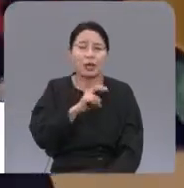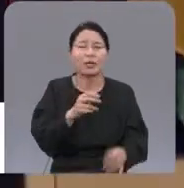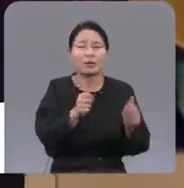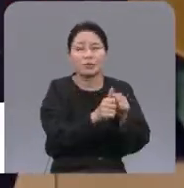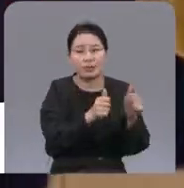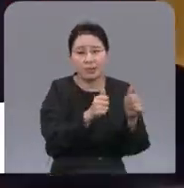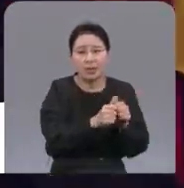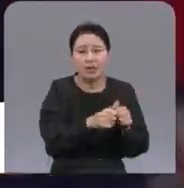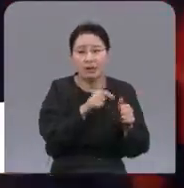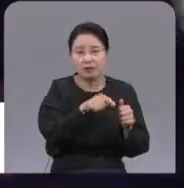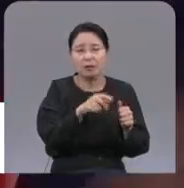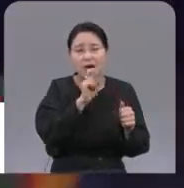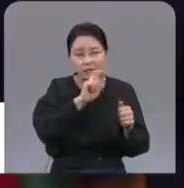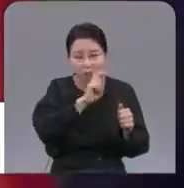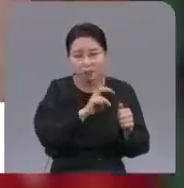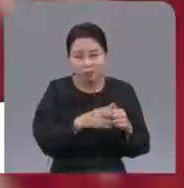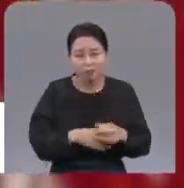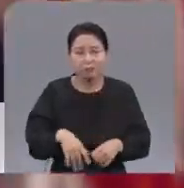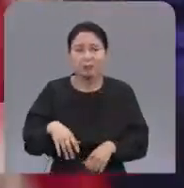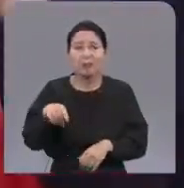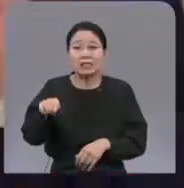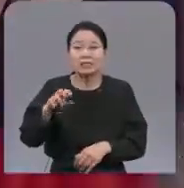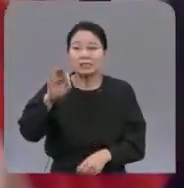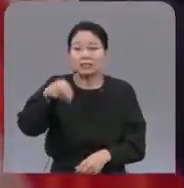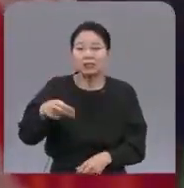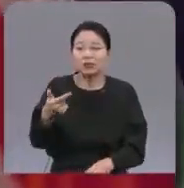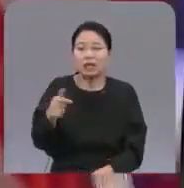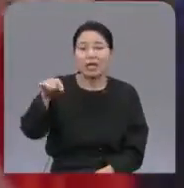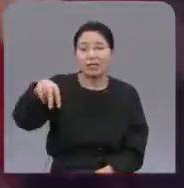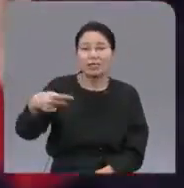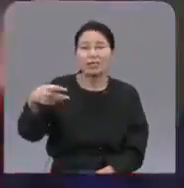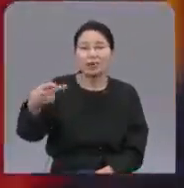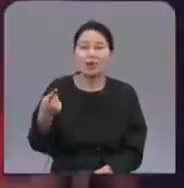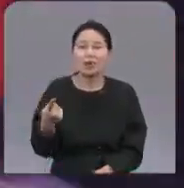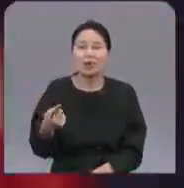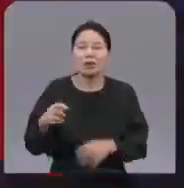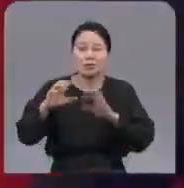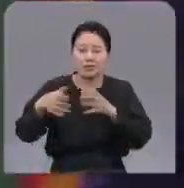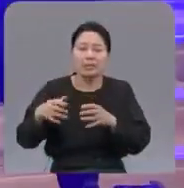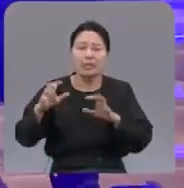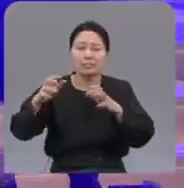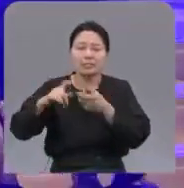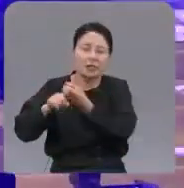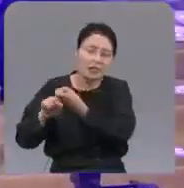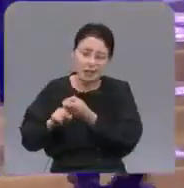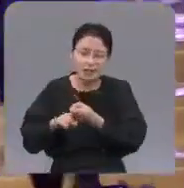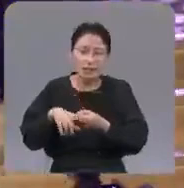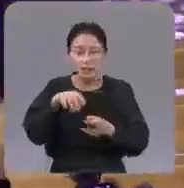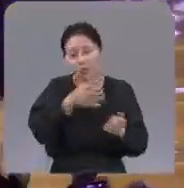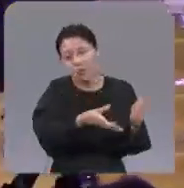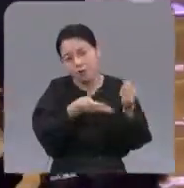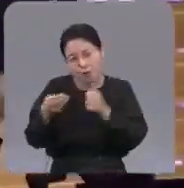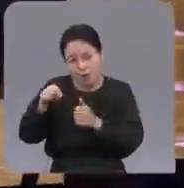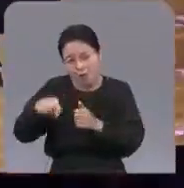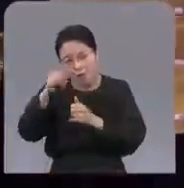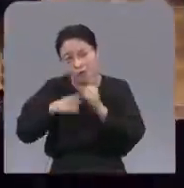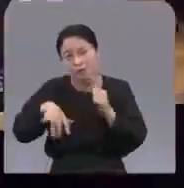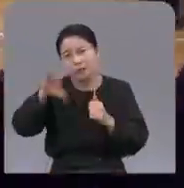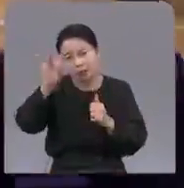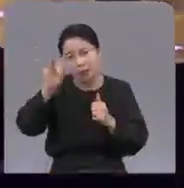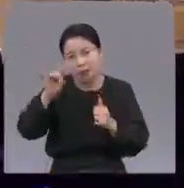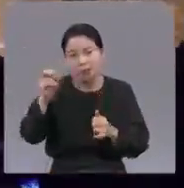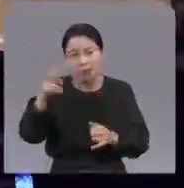3600 personnes alors que 550 places seulement étaient disponibles LOA une fan de 17 a déclaré que son groupe préféré était vraiment